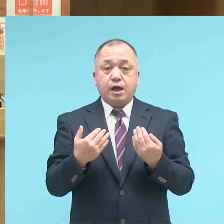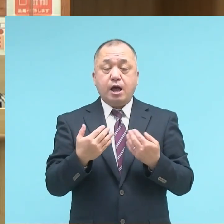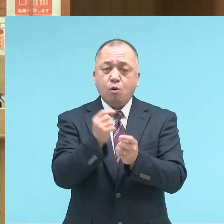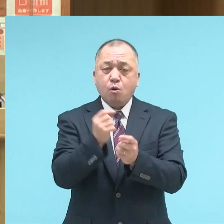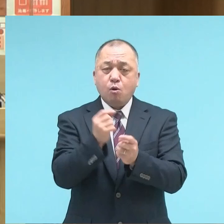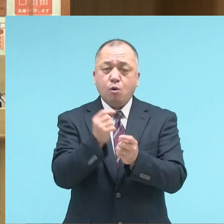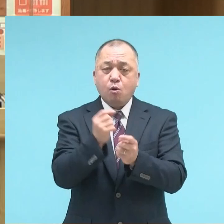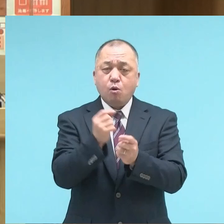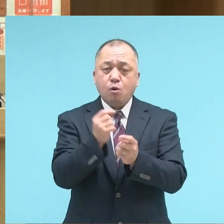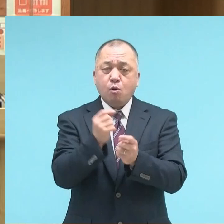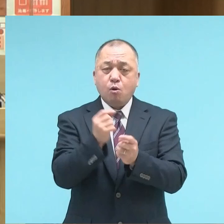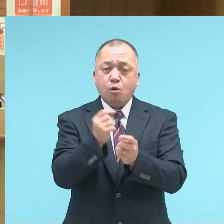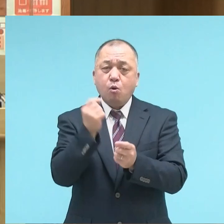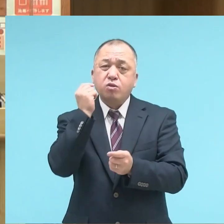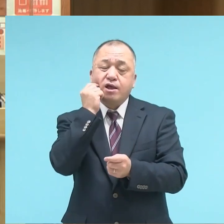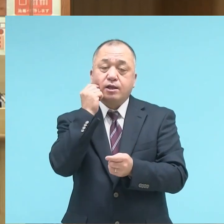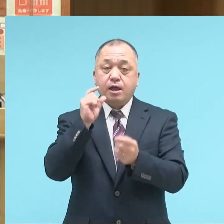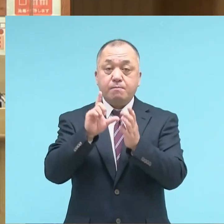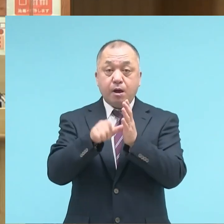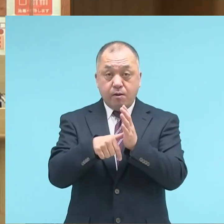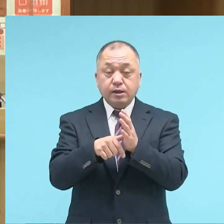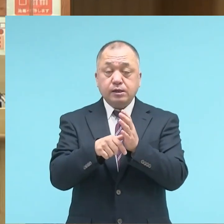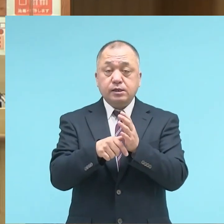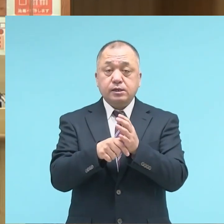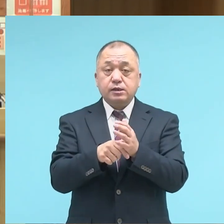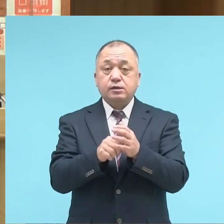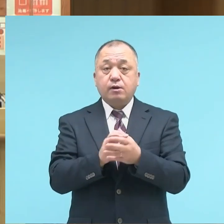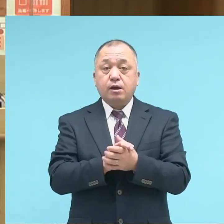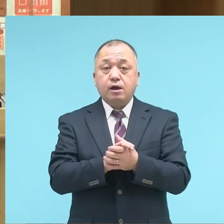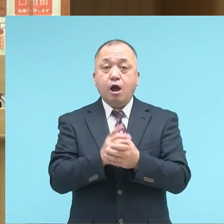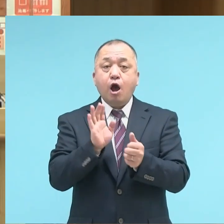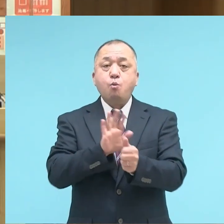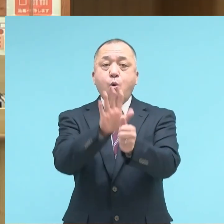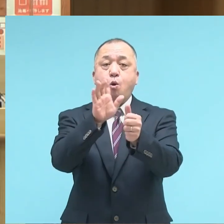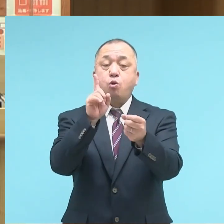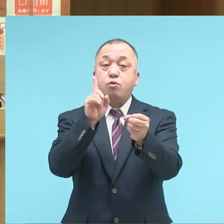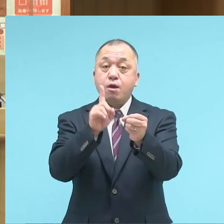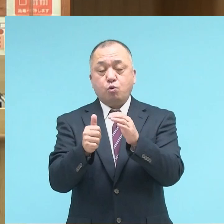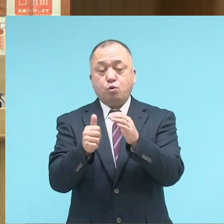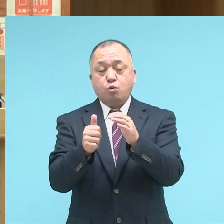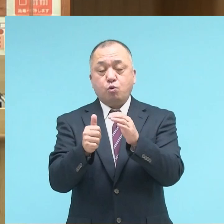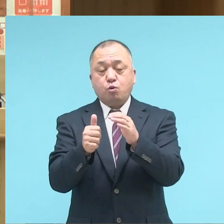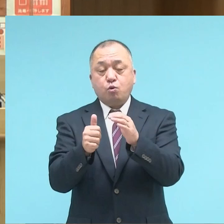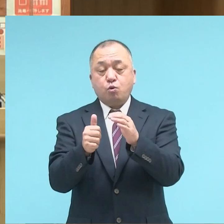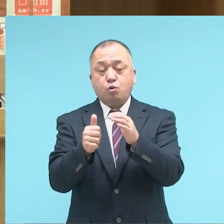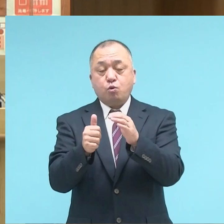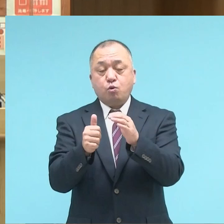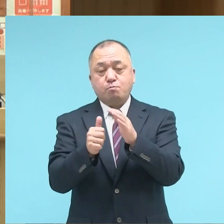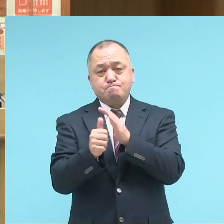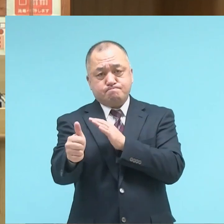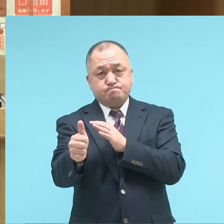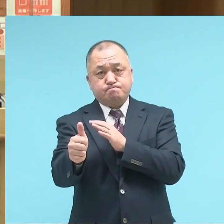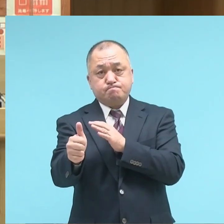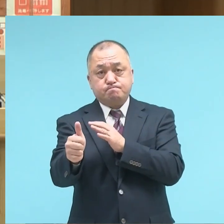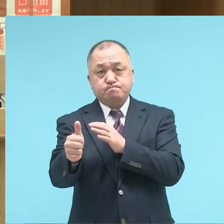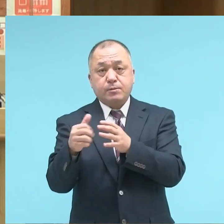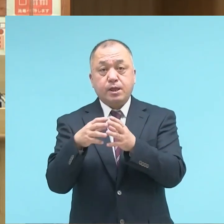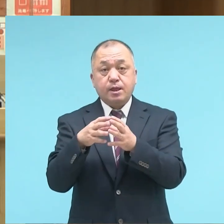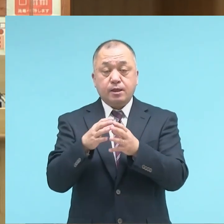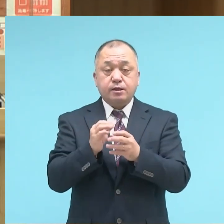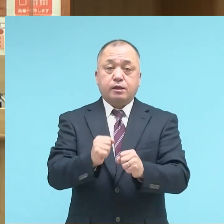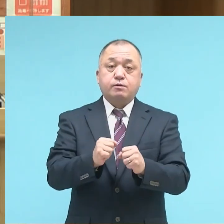健所で対応できない場合については、そのフォローのために人を派遣したりだとか、まあ、そういう体制を組みます